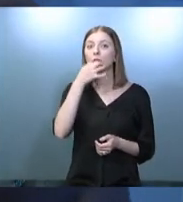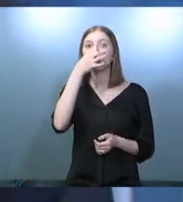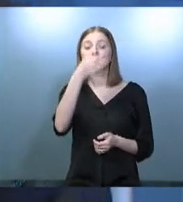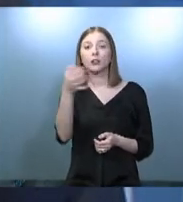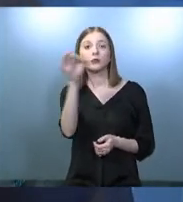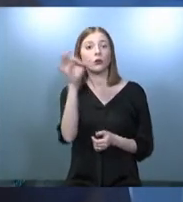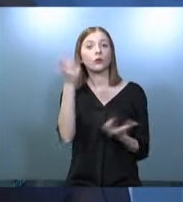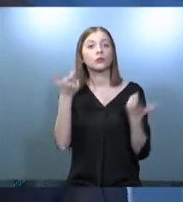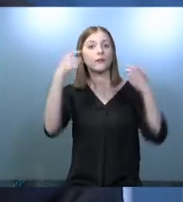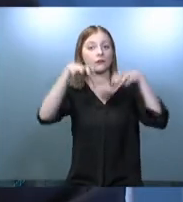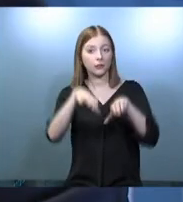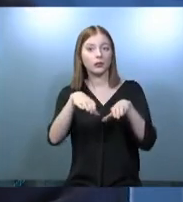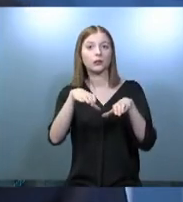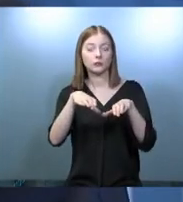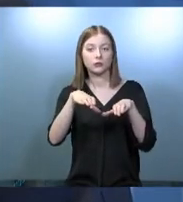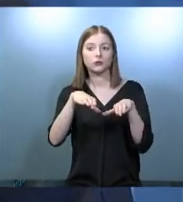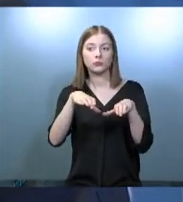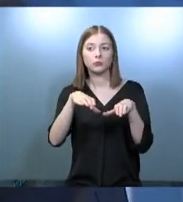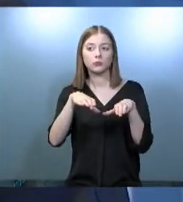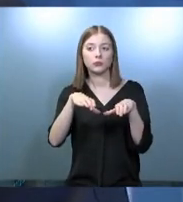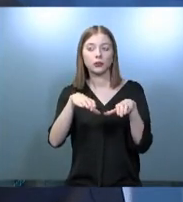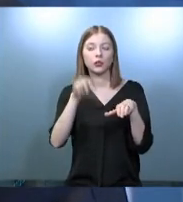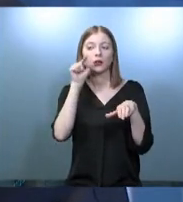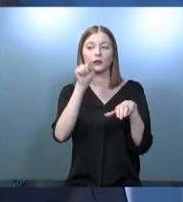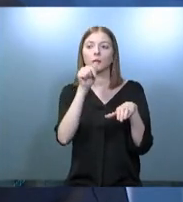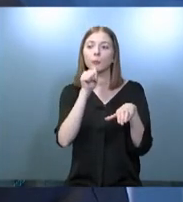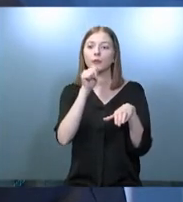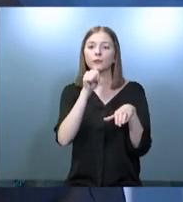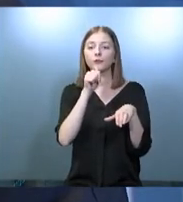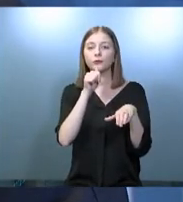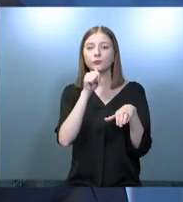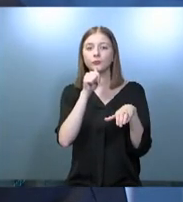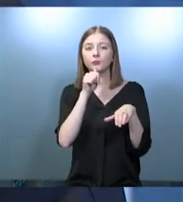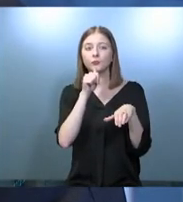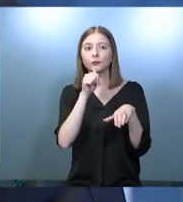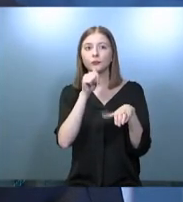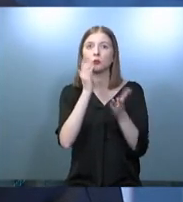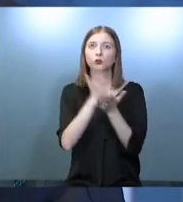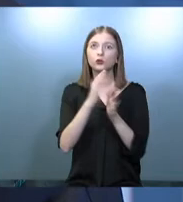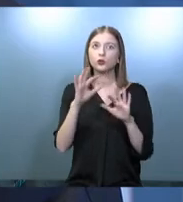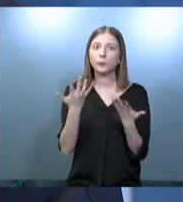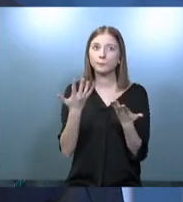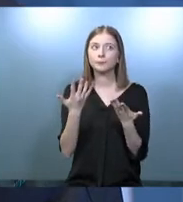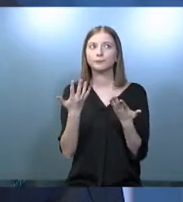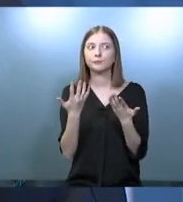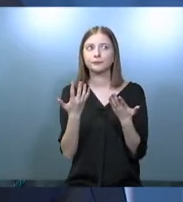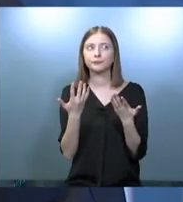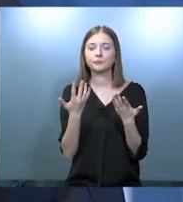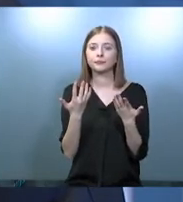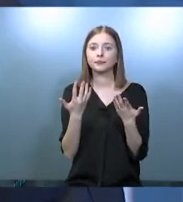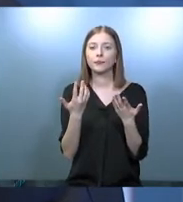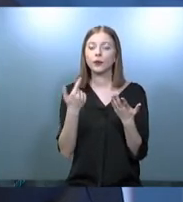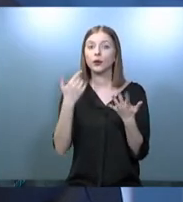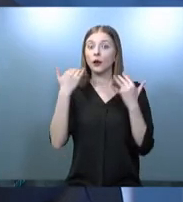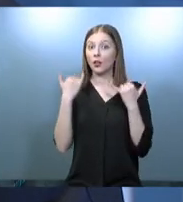savivaldybės, sakykime, žiūrint į savivaldos mastu, tai mum, manau, visai pakankamai